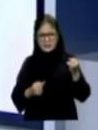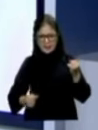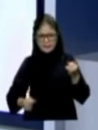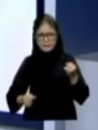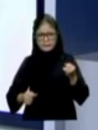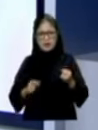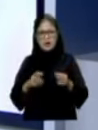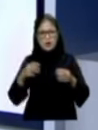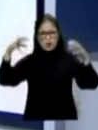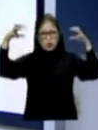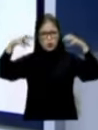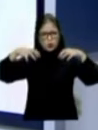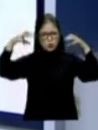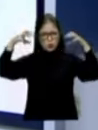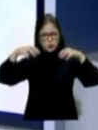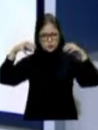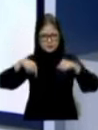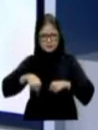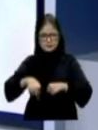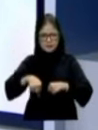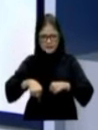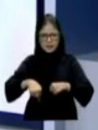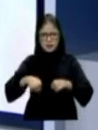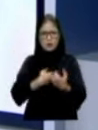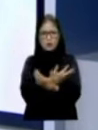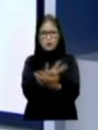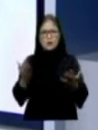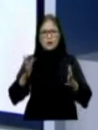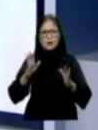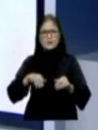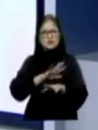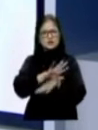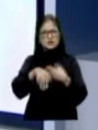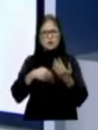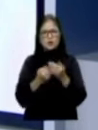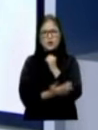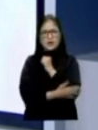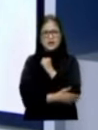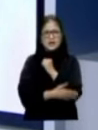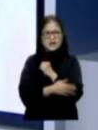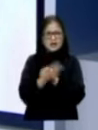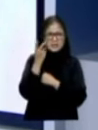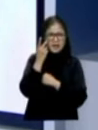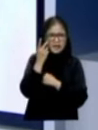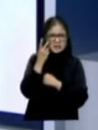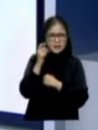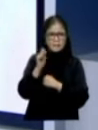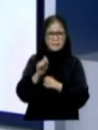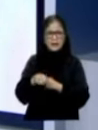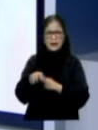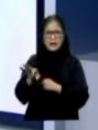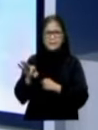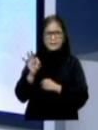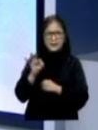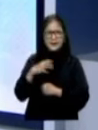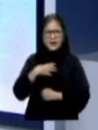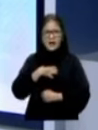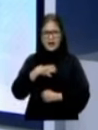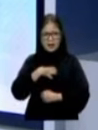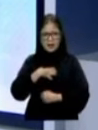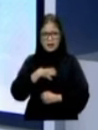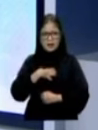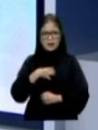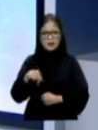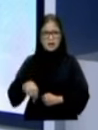legislatif. Ya, meski diguyur hujan, masyarakat dari seluruh pelosok negeri antusias untuk menggunakan hak pilih. Kita akan